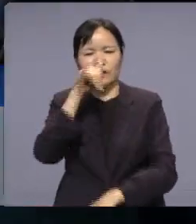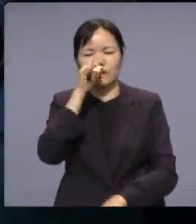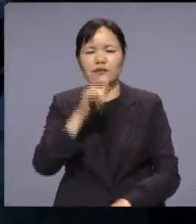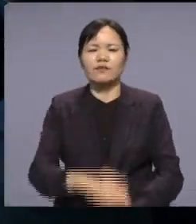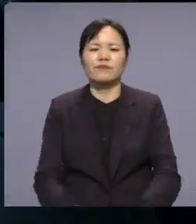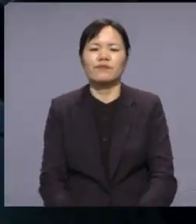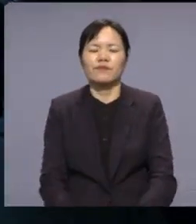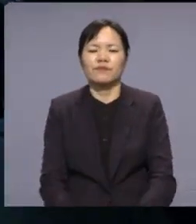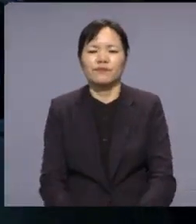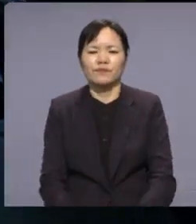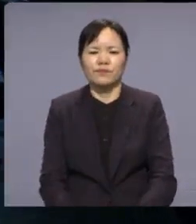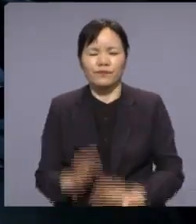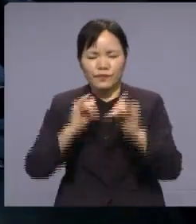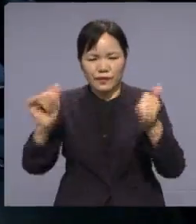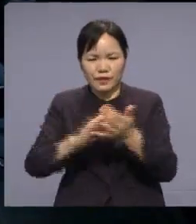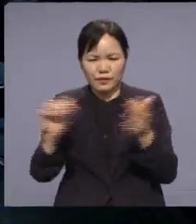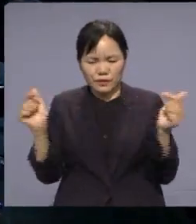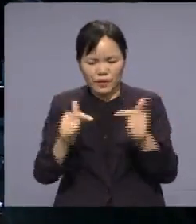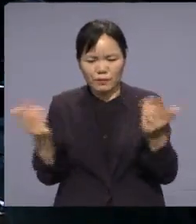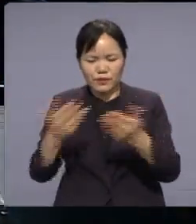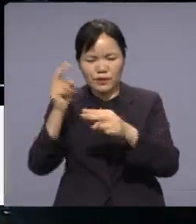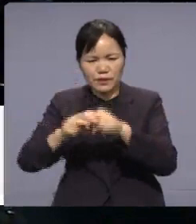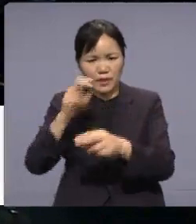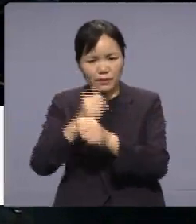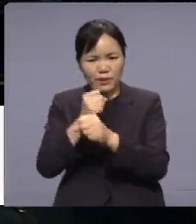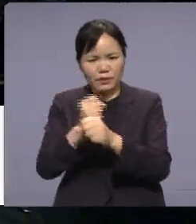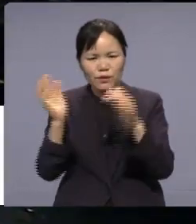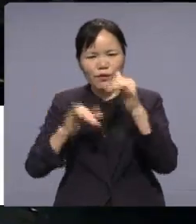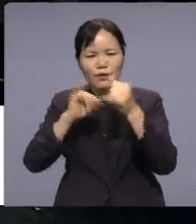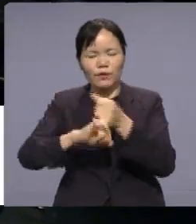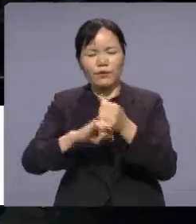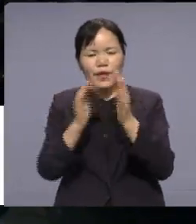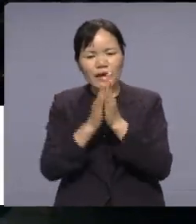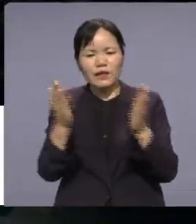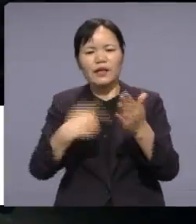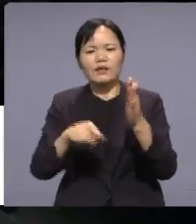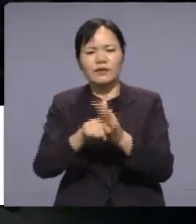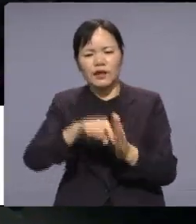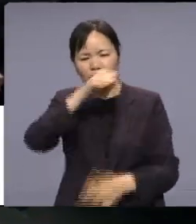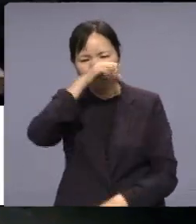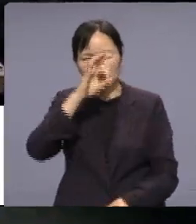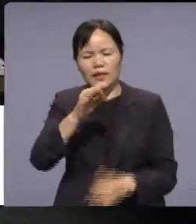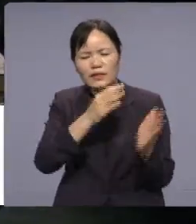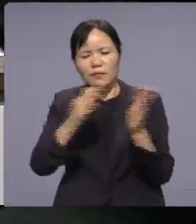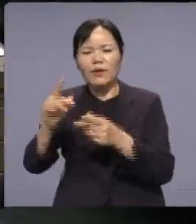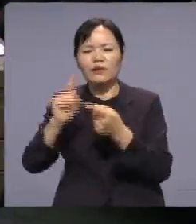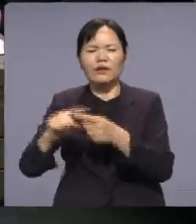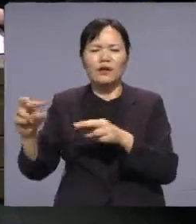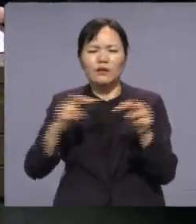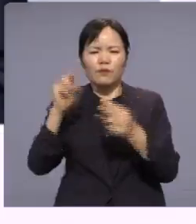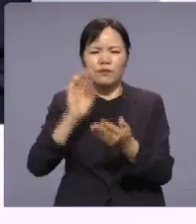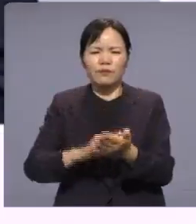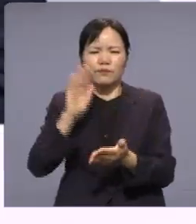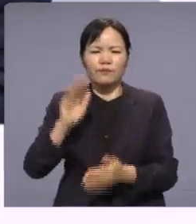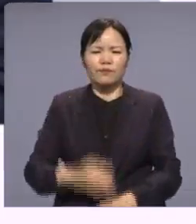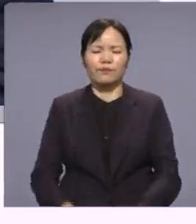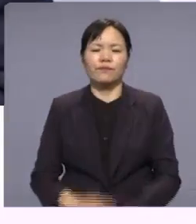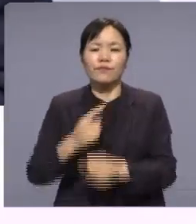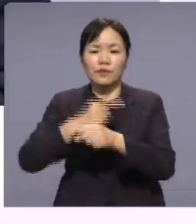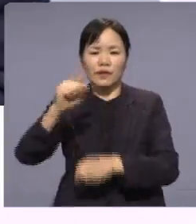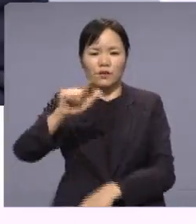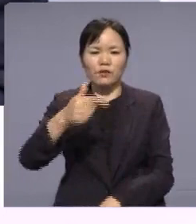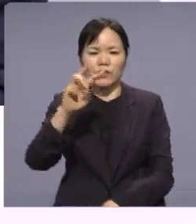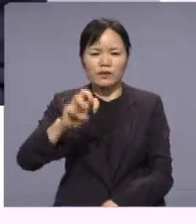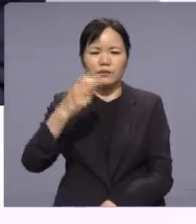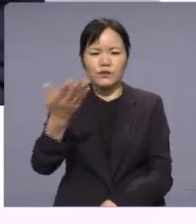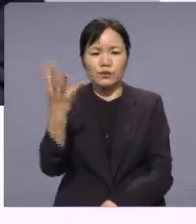있습니다. 인구 감소와 일자리 창출 등 공약 이행을 위한 재원 마련을 놓고 뜨거운 설전을 벌였습니다. 네. 내년에